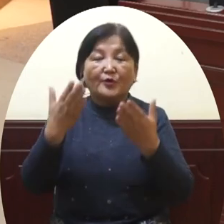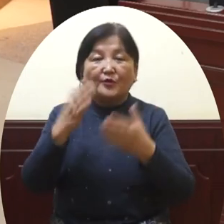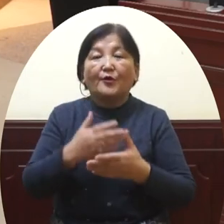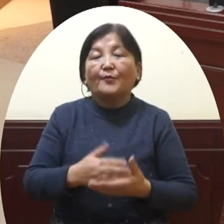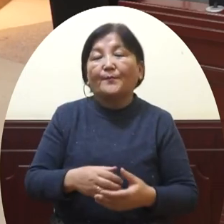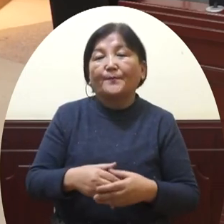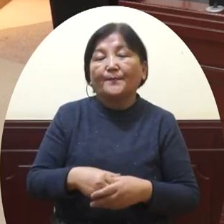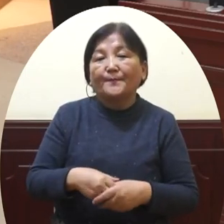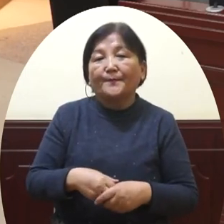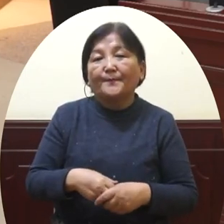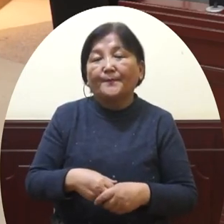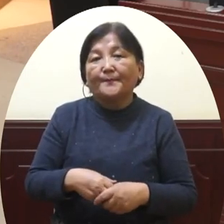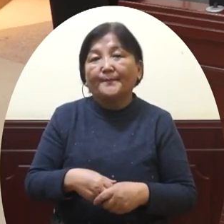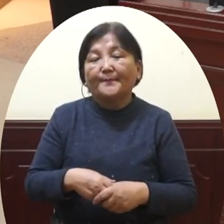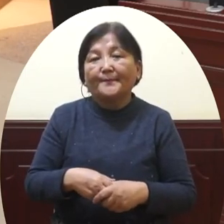ерэс